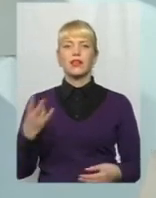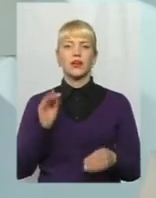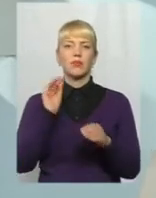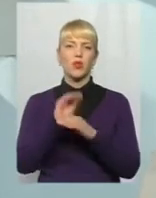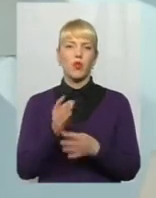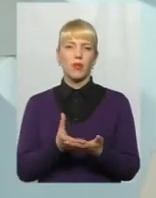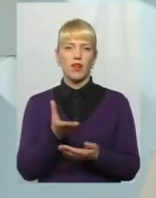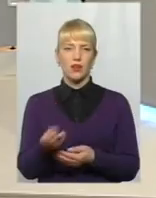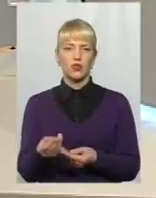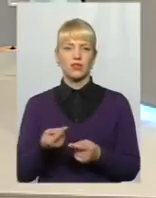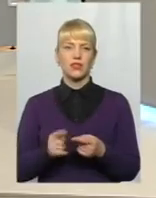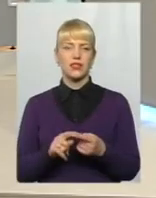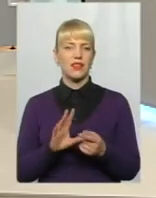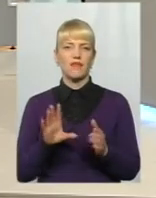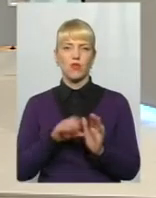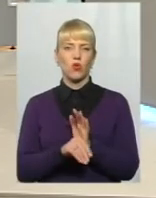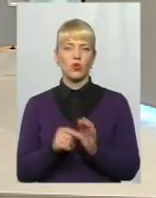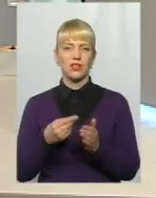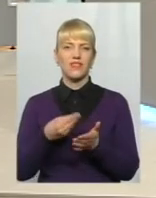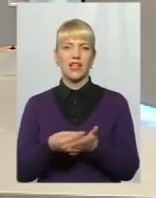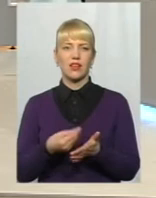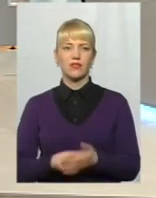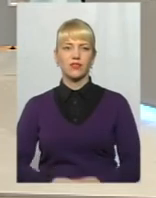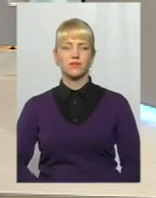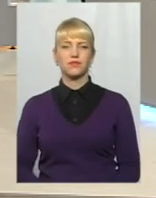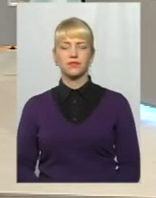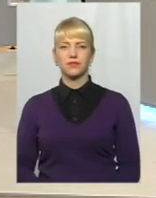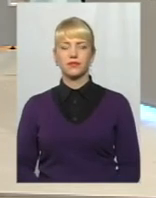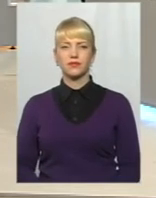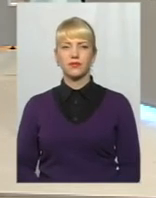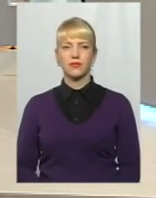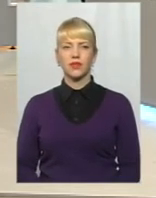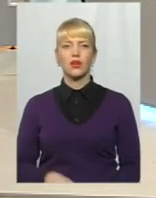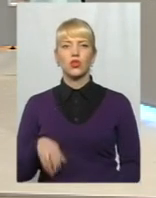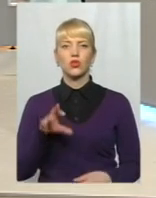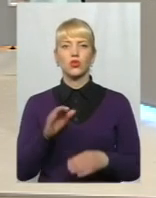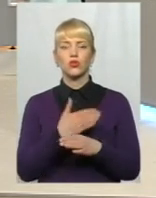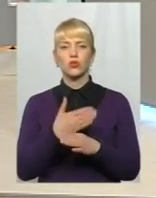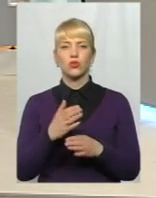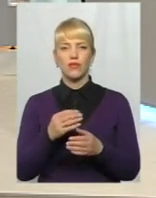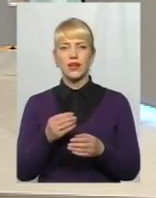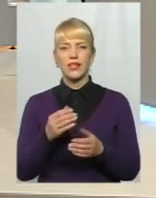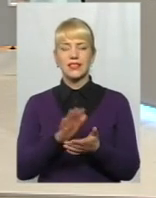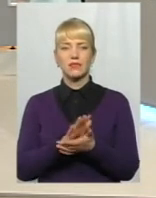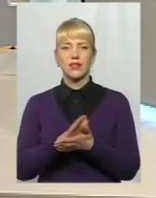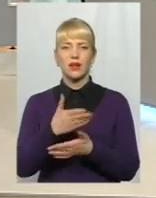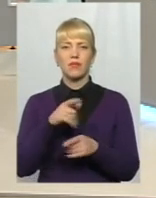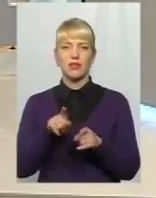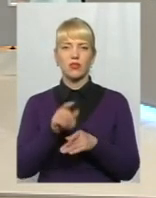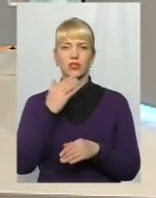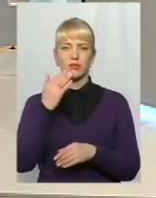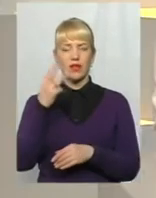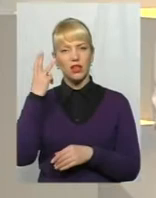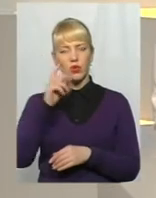кажу, воно не входить в тарифи. Дякую, пані. Тому треба висвітити машину. З приводу сортування сміття ми також спитали у хмельничан.